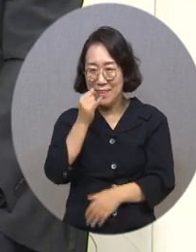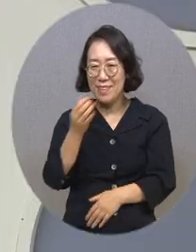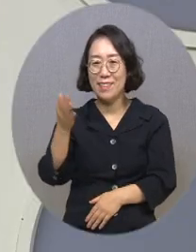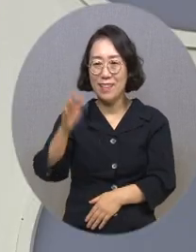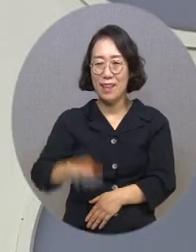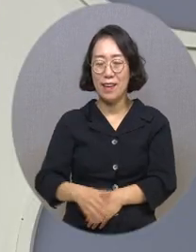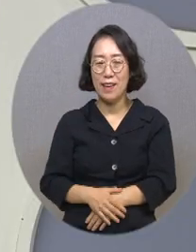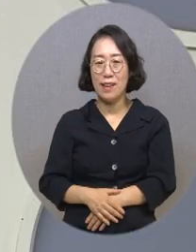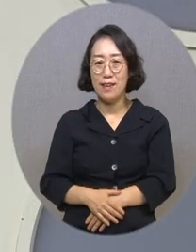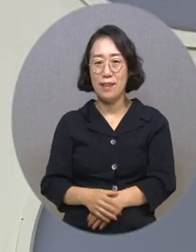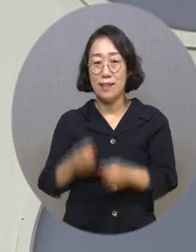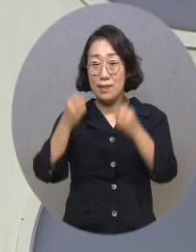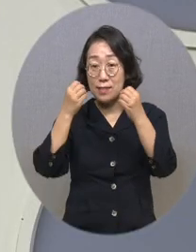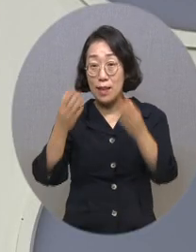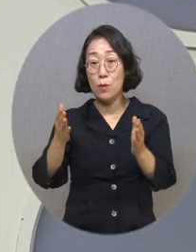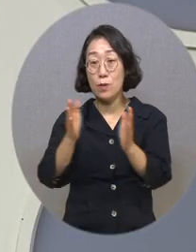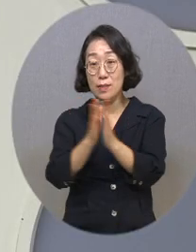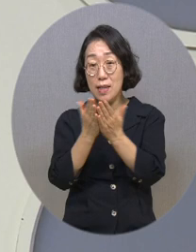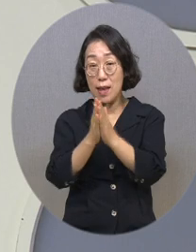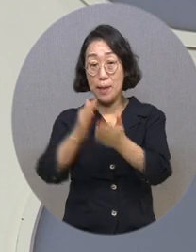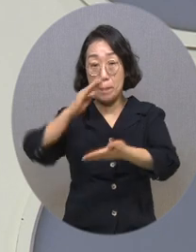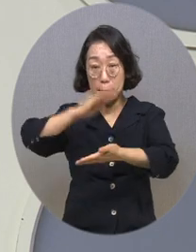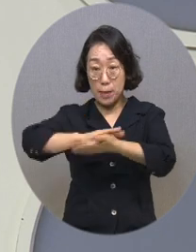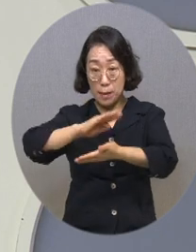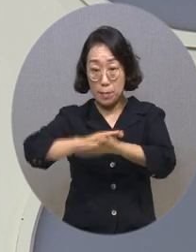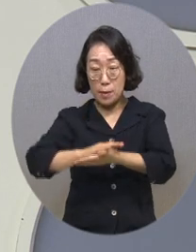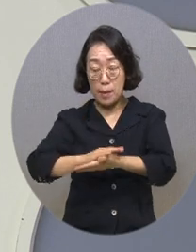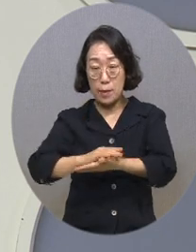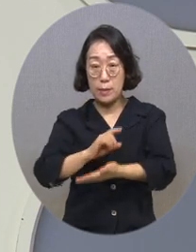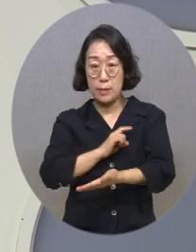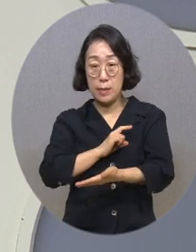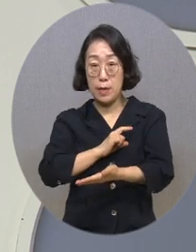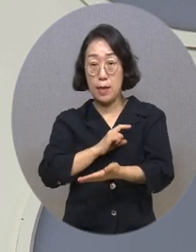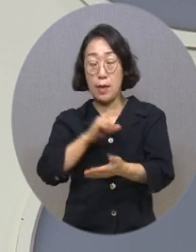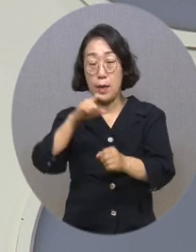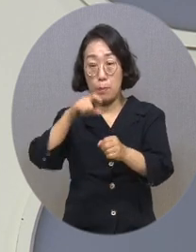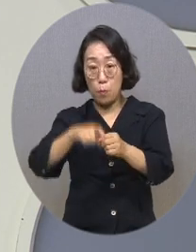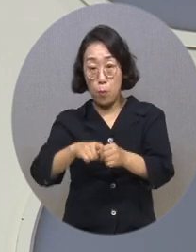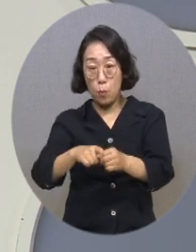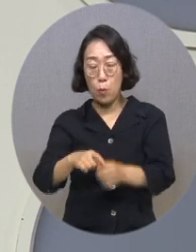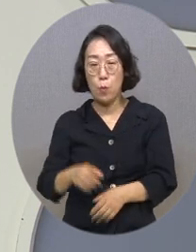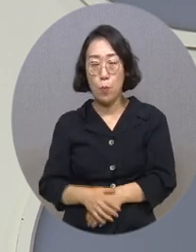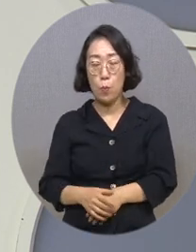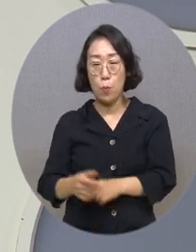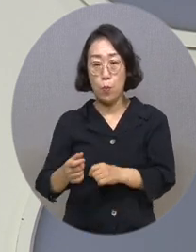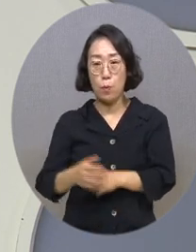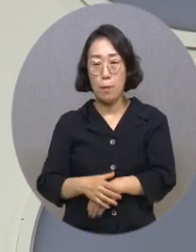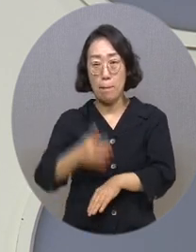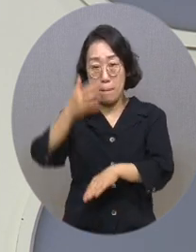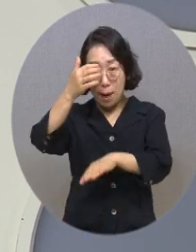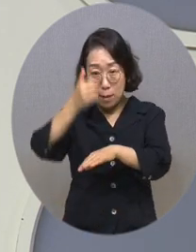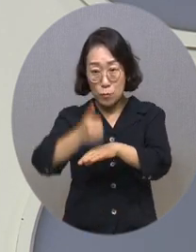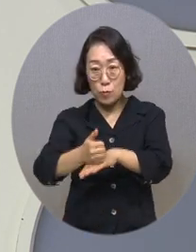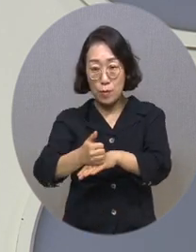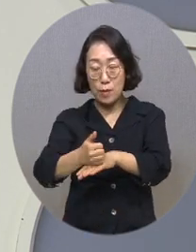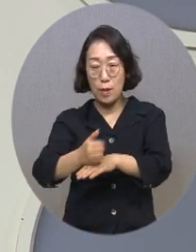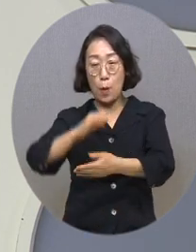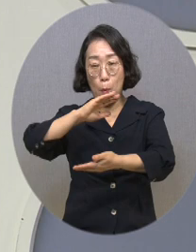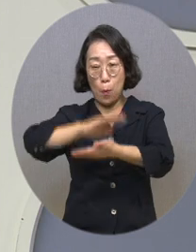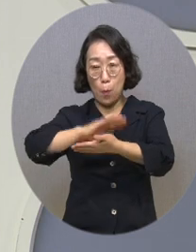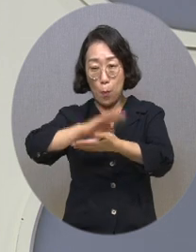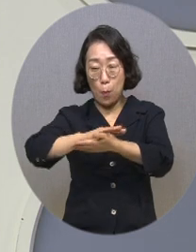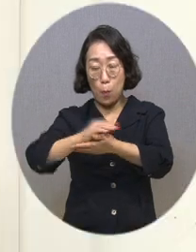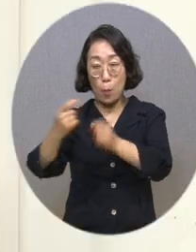제가 이번에 또 책을 낸 게 제목이 이제 곧 나올 거예요. 나오는데 이제 마무리가 돼서 인쇄가 곧